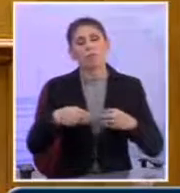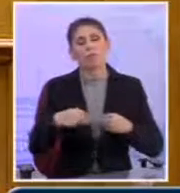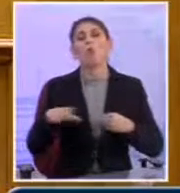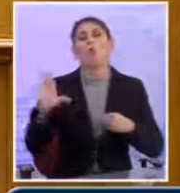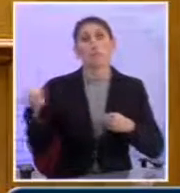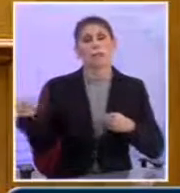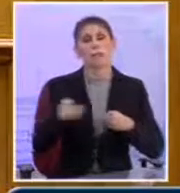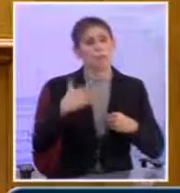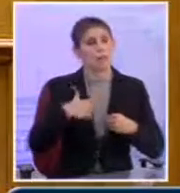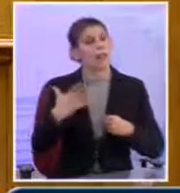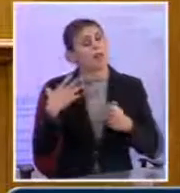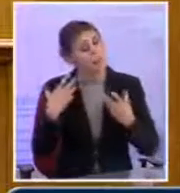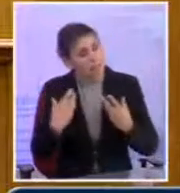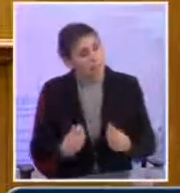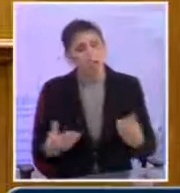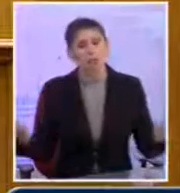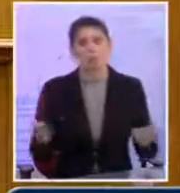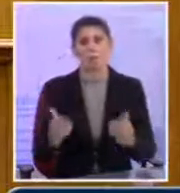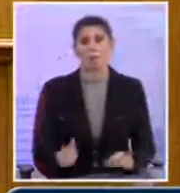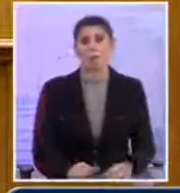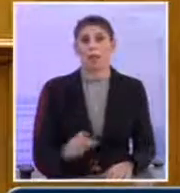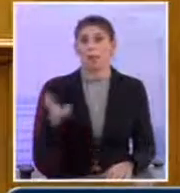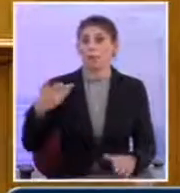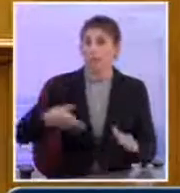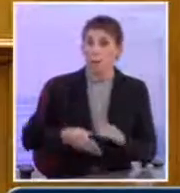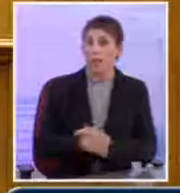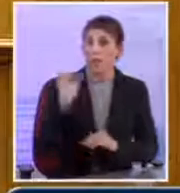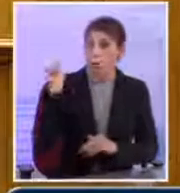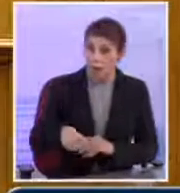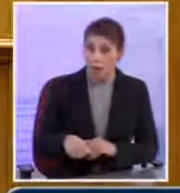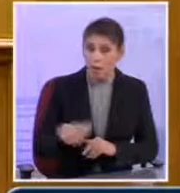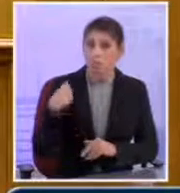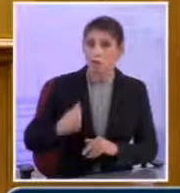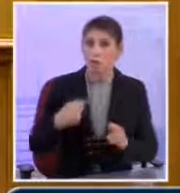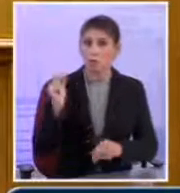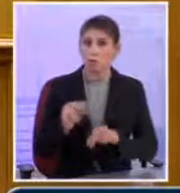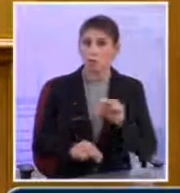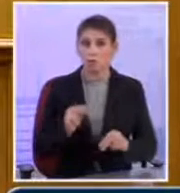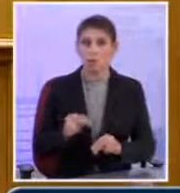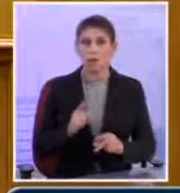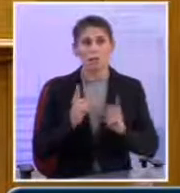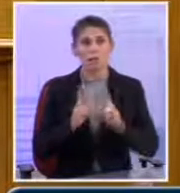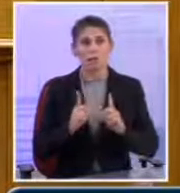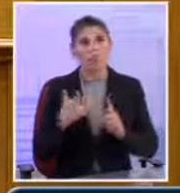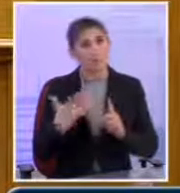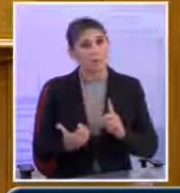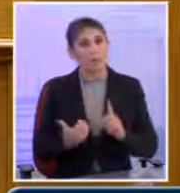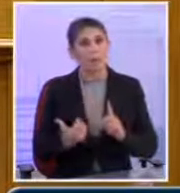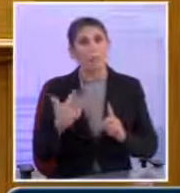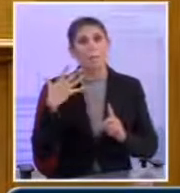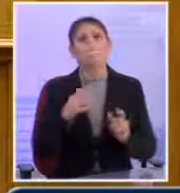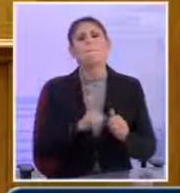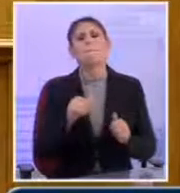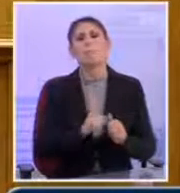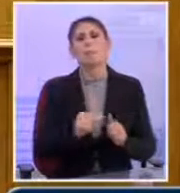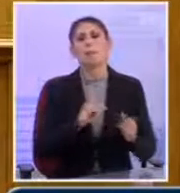τι θέλατε. Θέλατε κάτι καλύτερο. Αν όμως είχε περάσει το ναι στο δημοψήφισμα, η συμφωνία θα ήταν η πεντάμινη συμφωνία